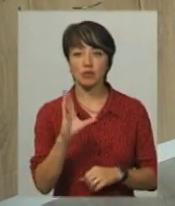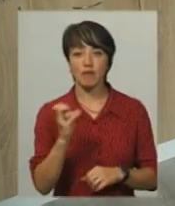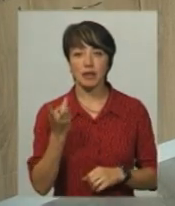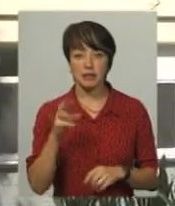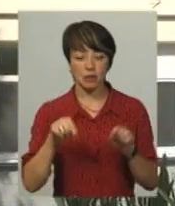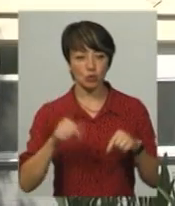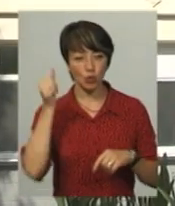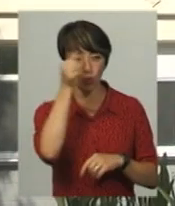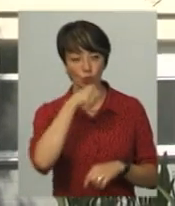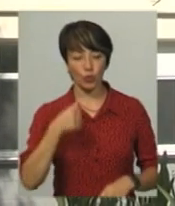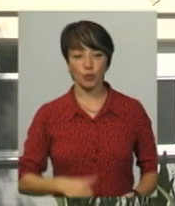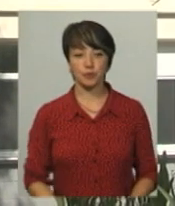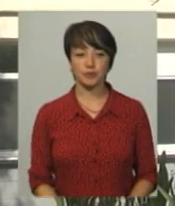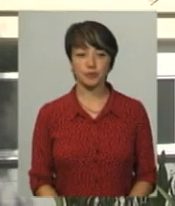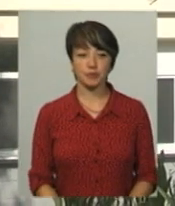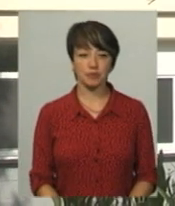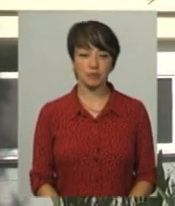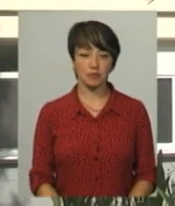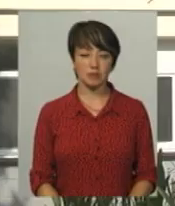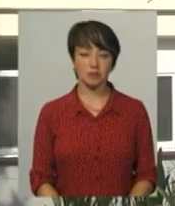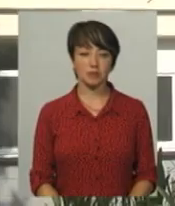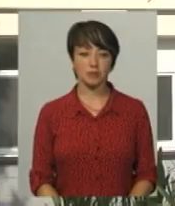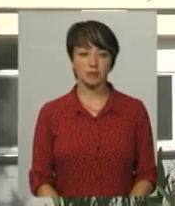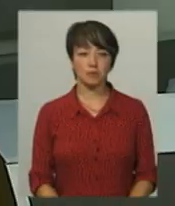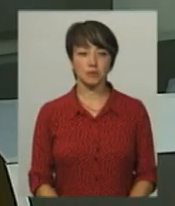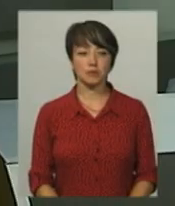цього року. Дарина Денисенко, Володимир Заянчуковський, новини.